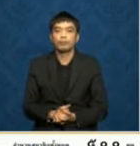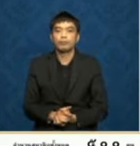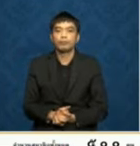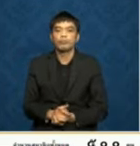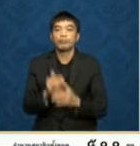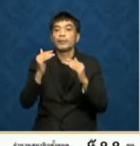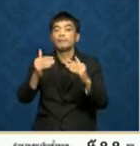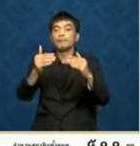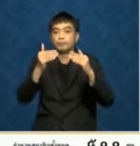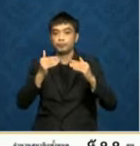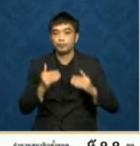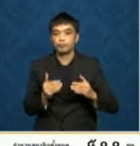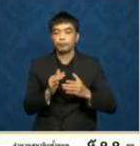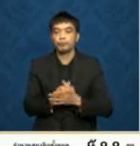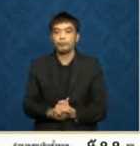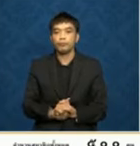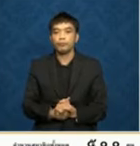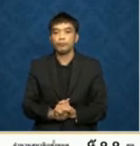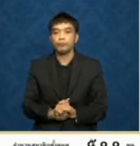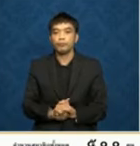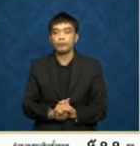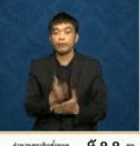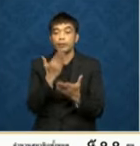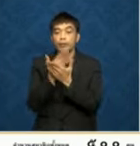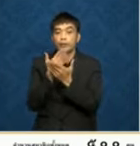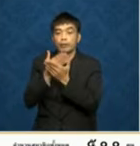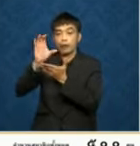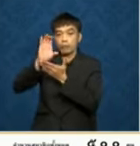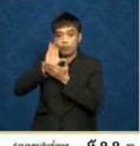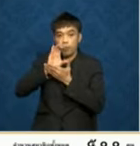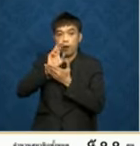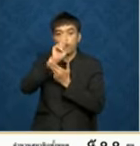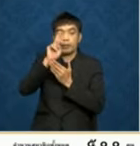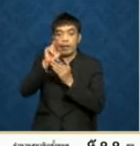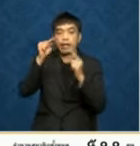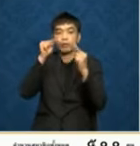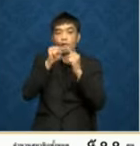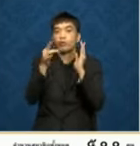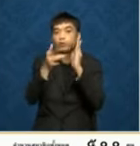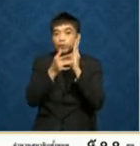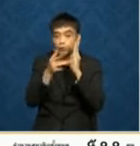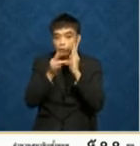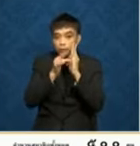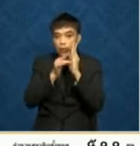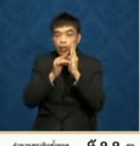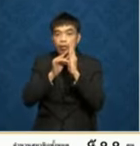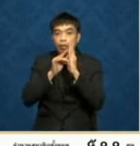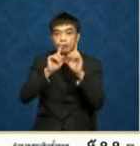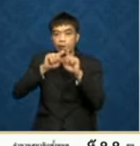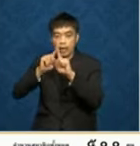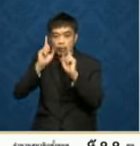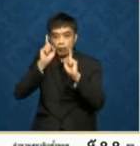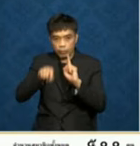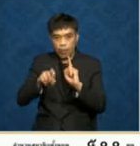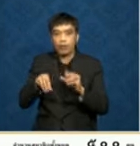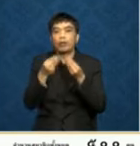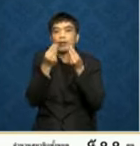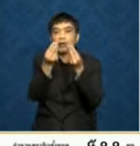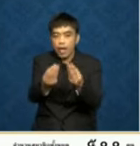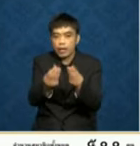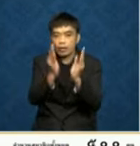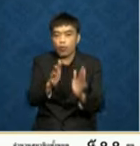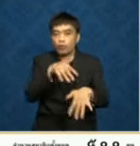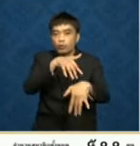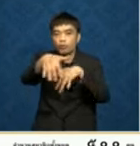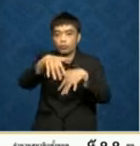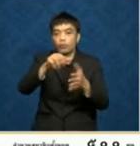มาทหวข้อต่ไปคทประทานคือการใช้งประมาณด้ดจิตัที่ ต้องทำใหปชาชนได้รับความสะดวกคือการบริการภาค